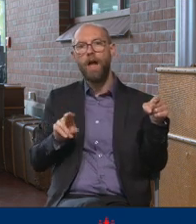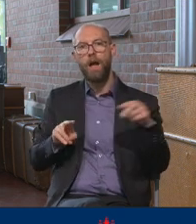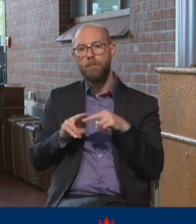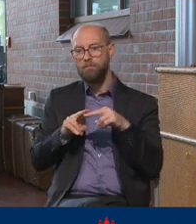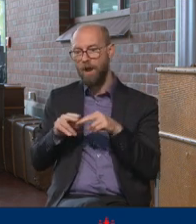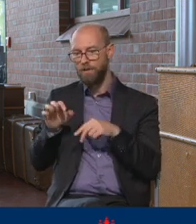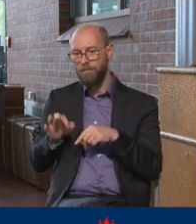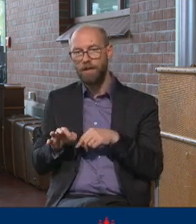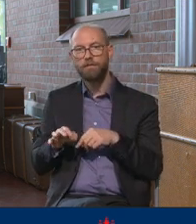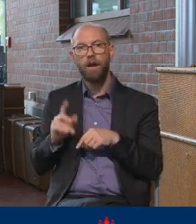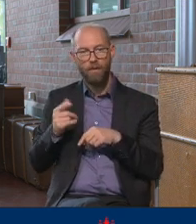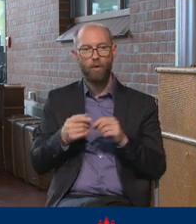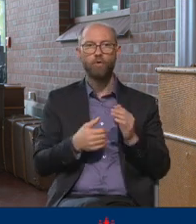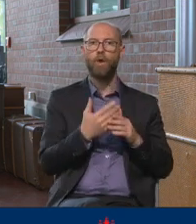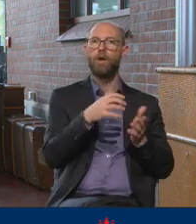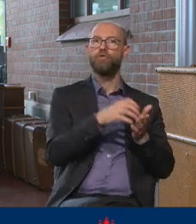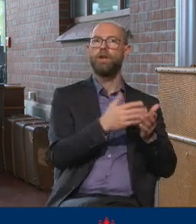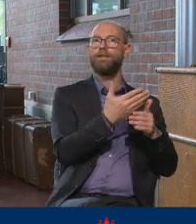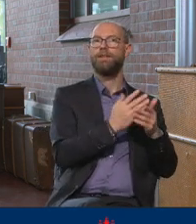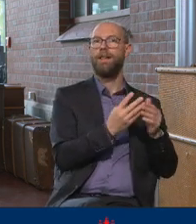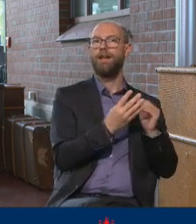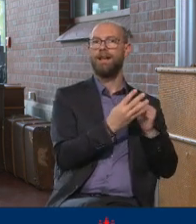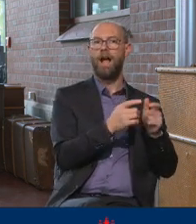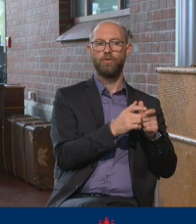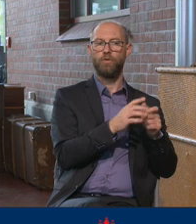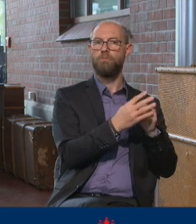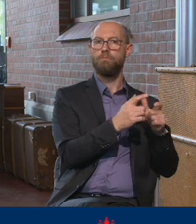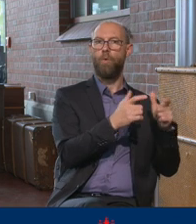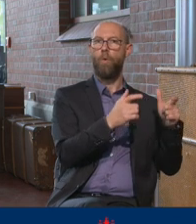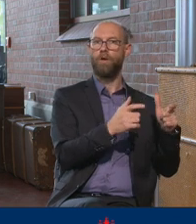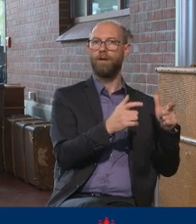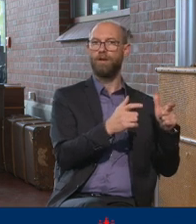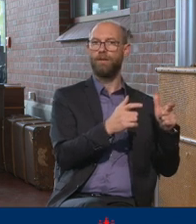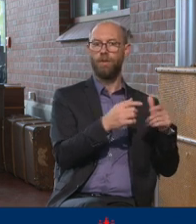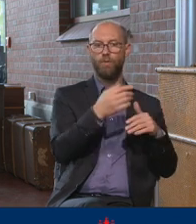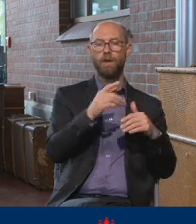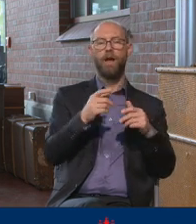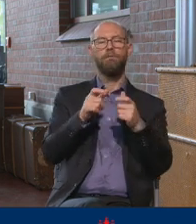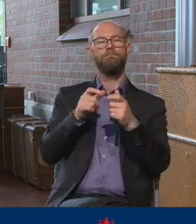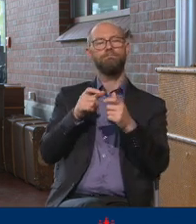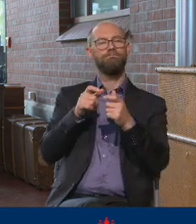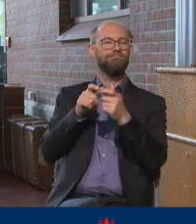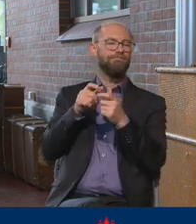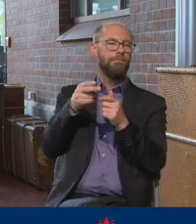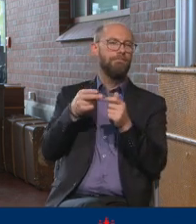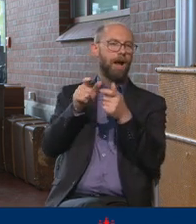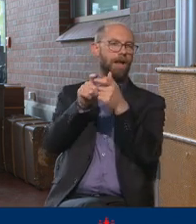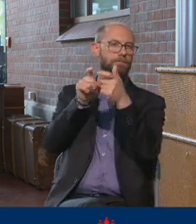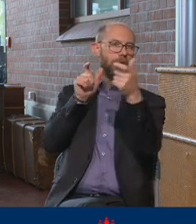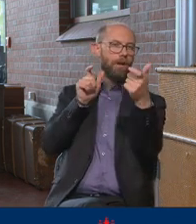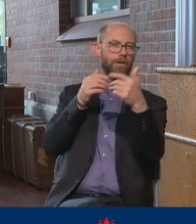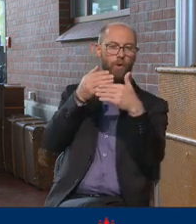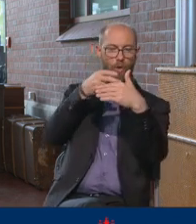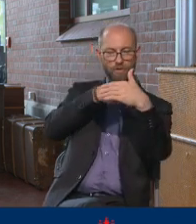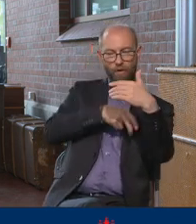betrifft aber auch den neuen stadtteil grasbrook der durch eine neue unterführung unter den bahnbrücken erreicht wird und so miteinander eine enge vernetzung